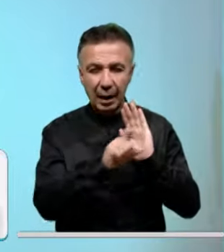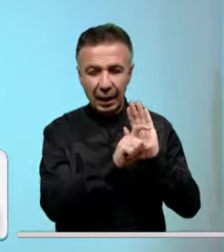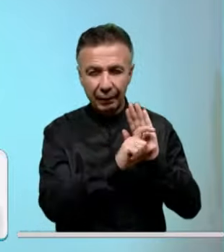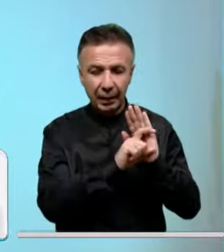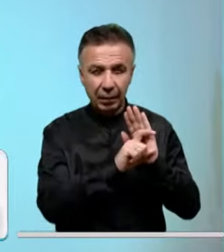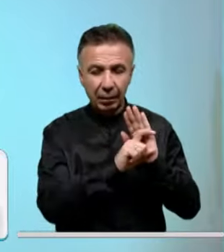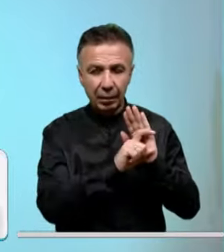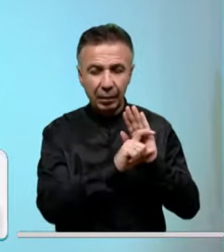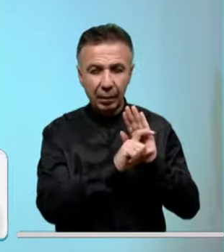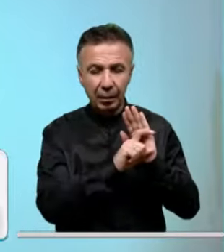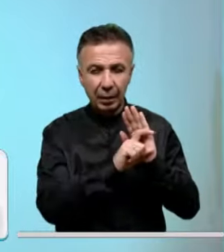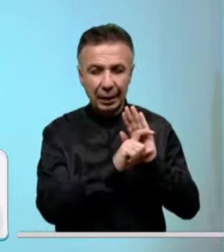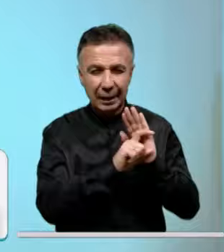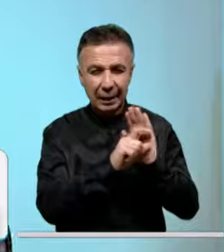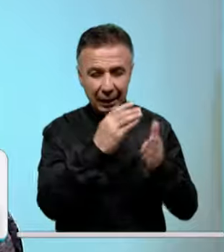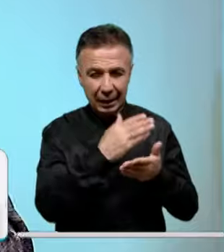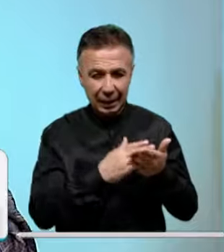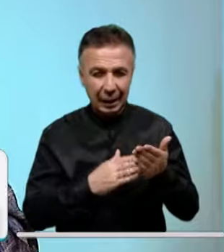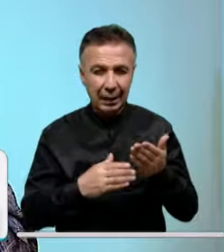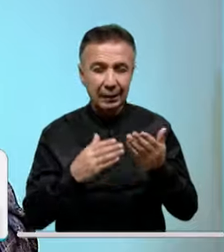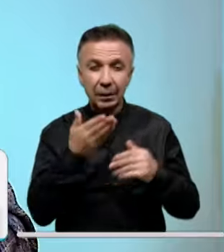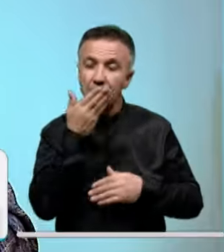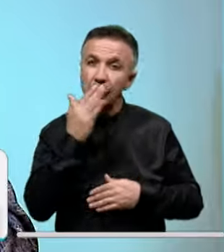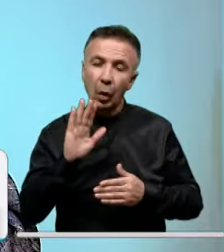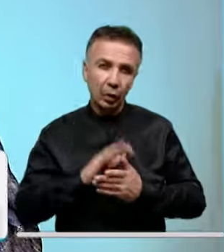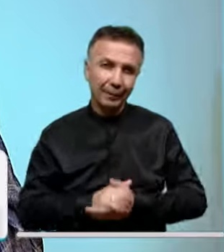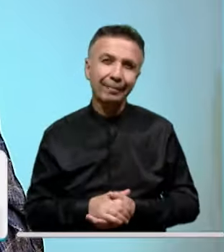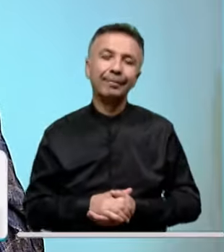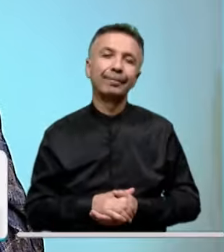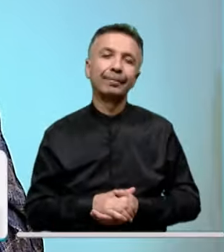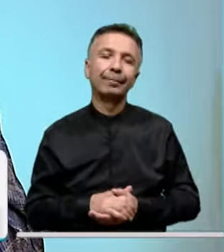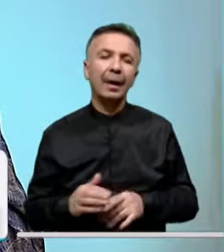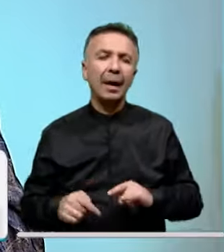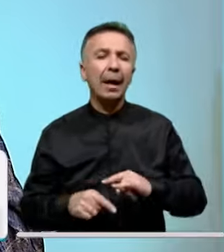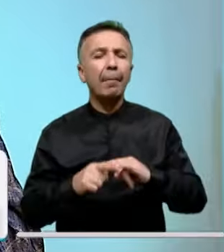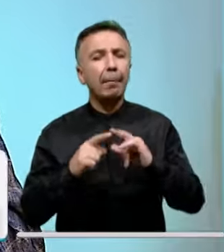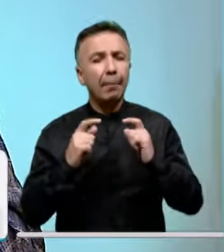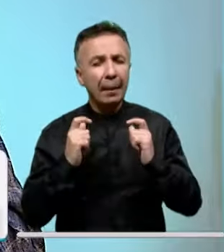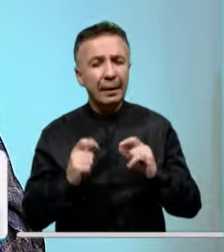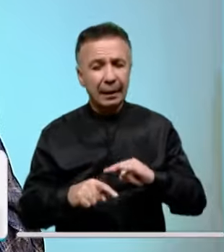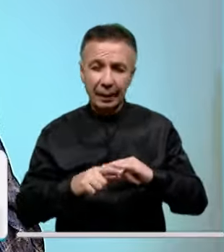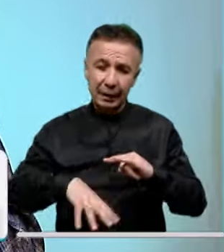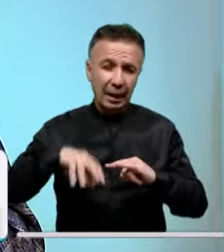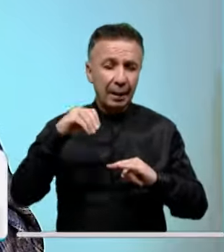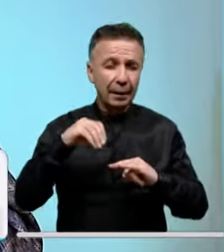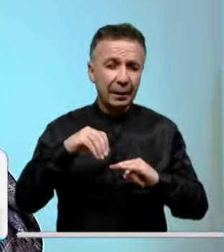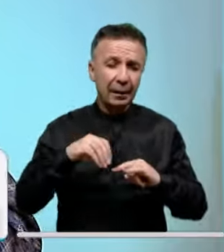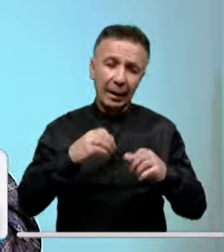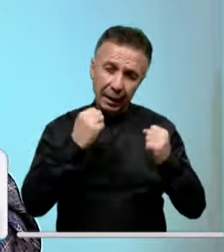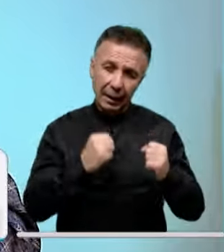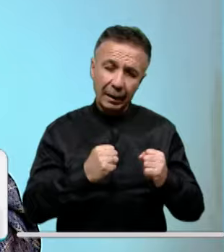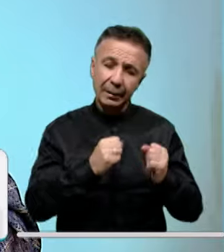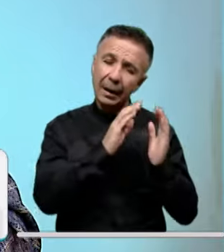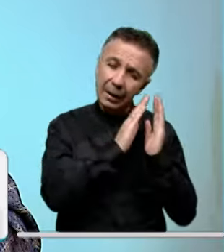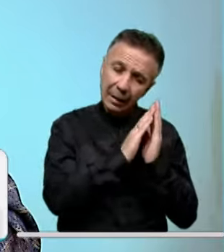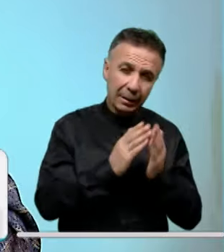belgeleyen o dijital kartını edinmemiş ise Mekke'de, Kabe'de de yatıp kalksa